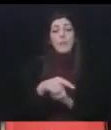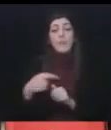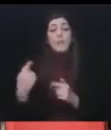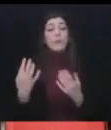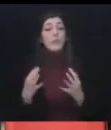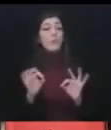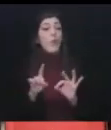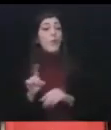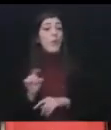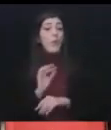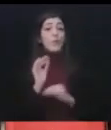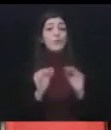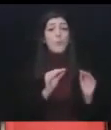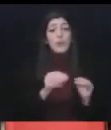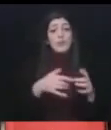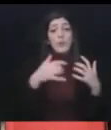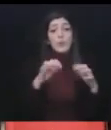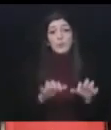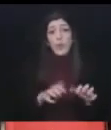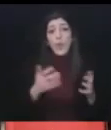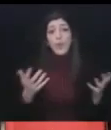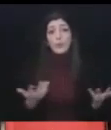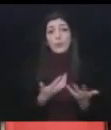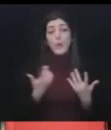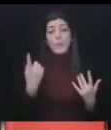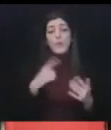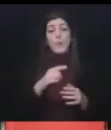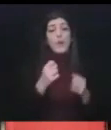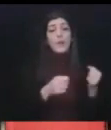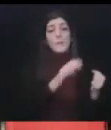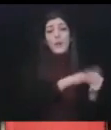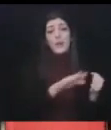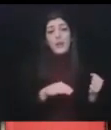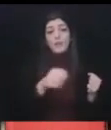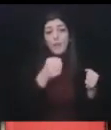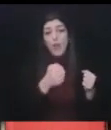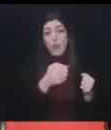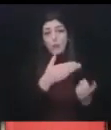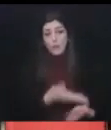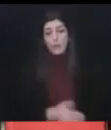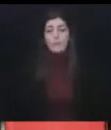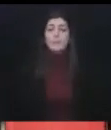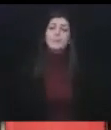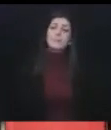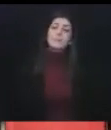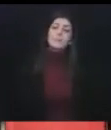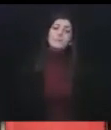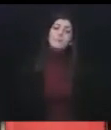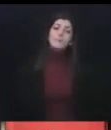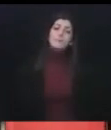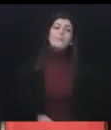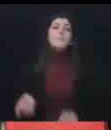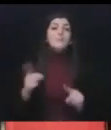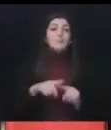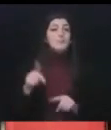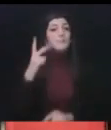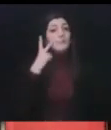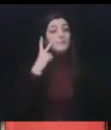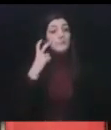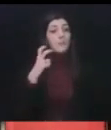uno sconto importante per il parcheggio dell'auto e di